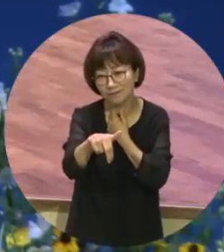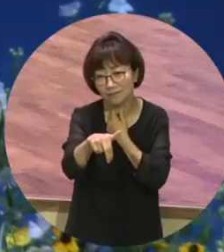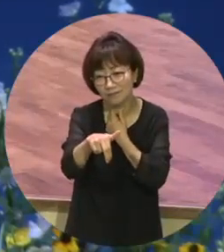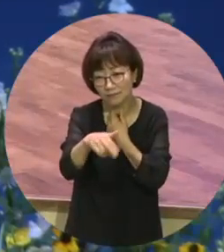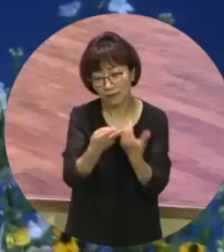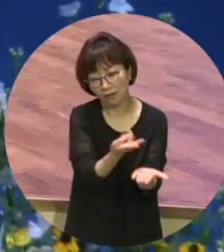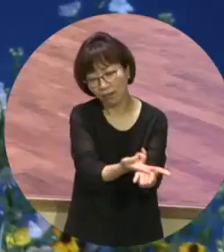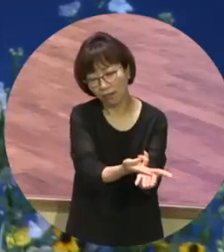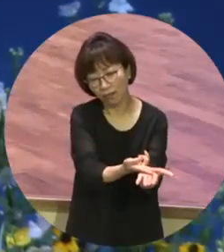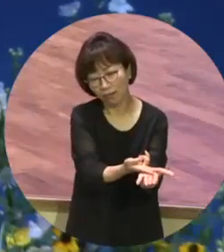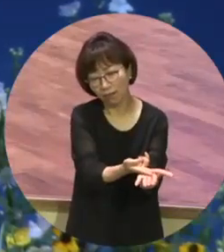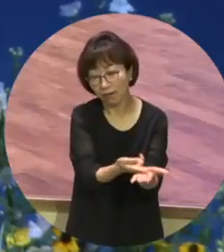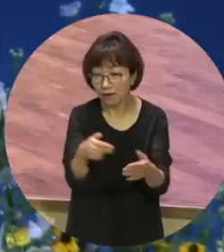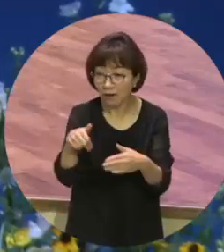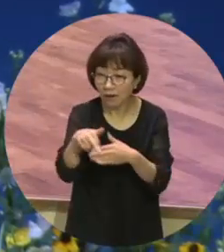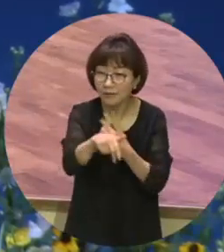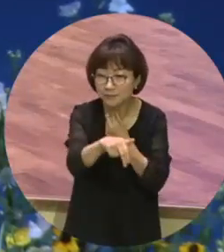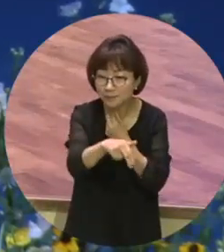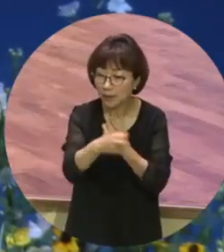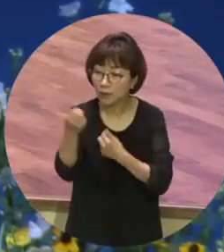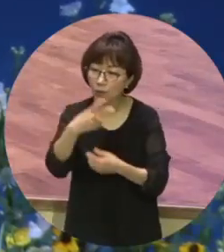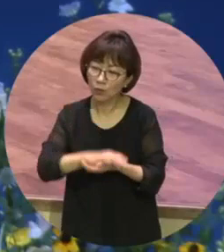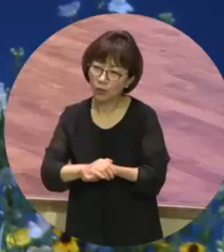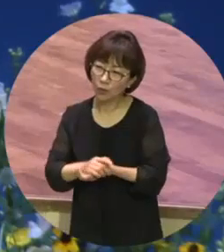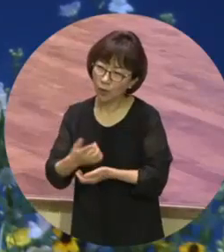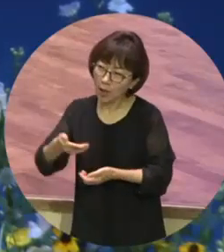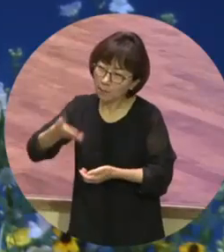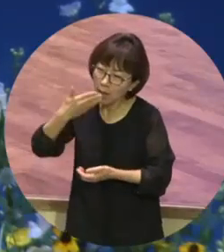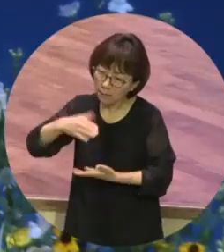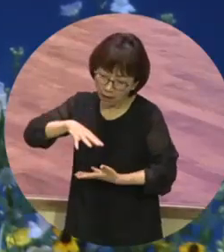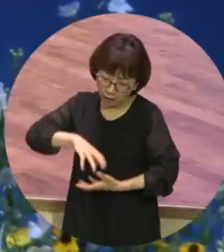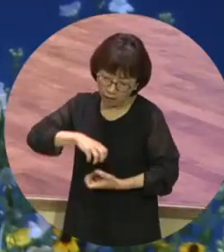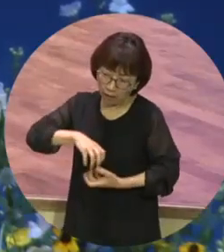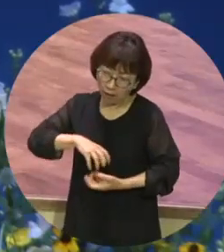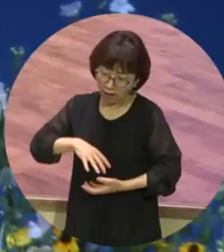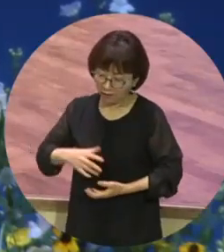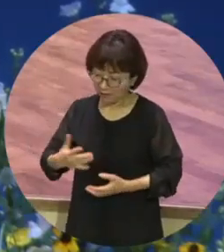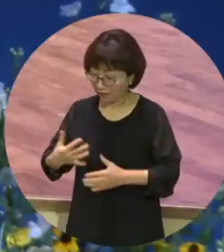정말로 내가 먹은 것이 마음대로 소화돼가지고 뒤로 나올 수만 있다면